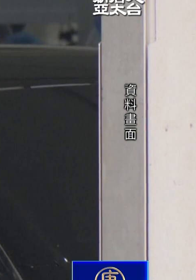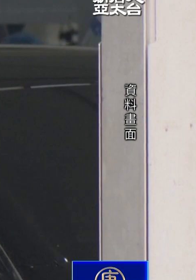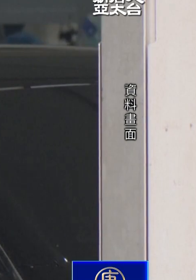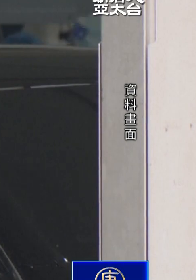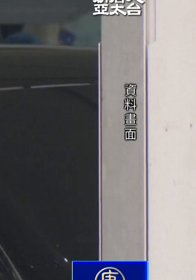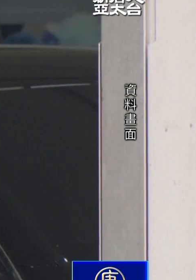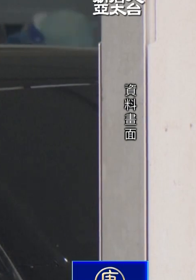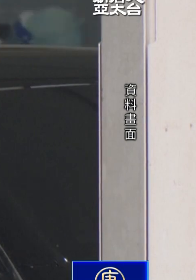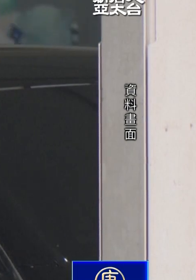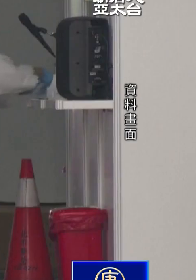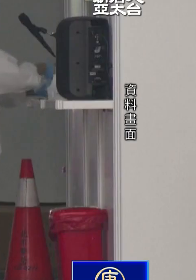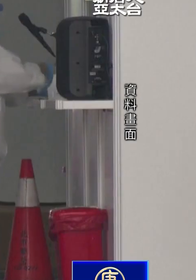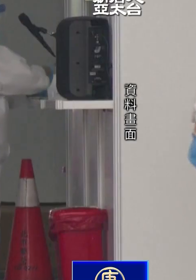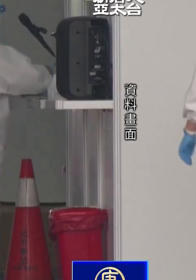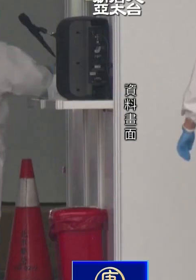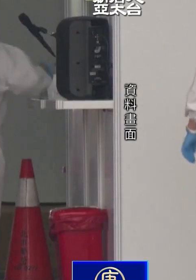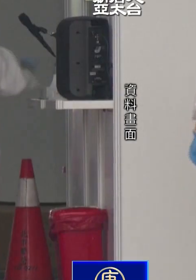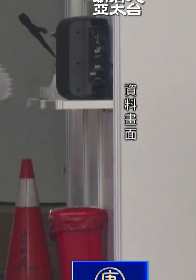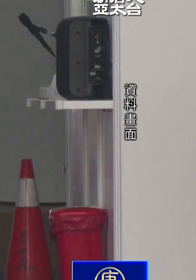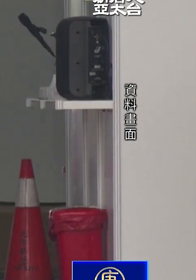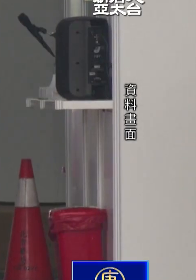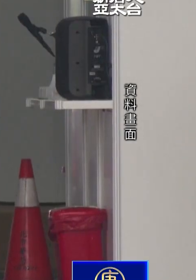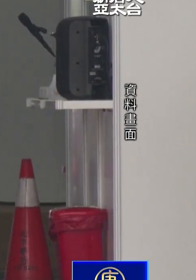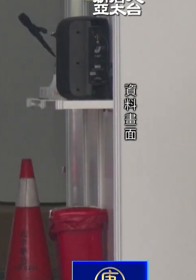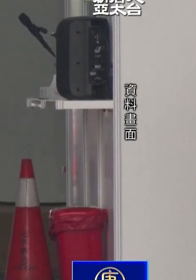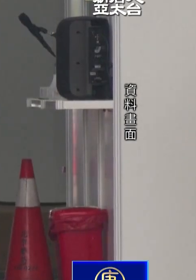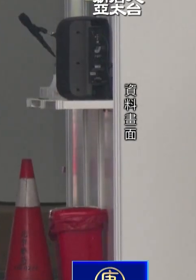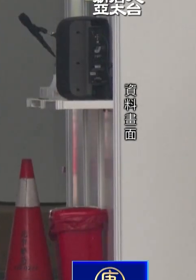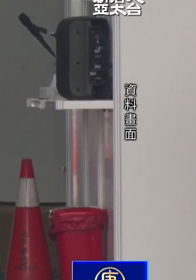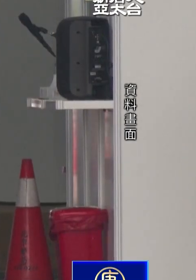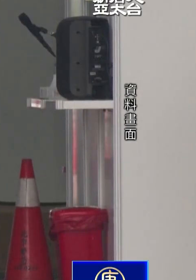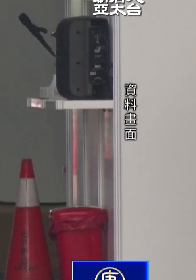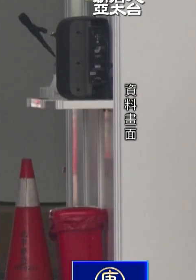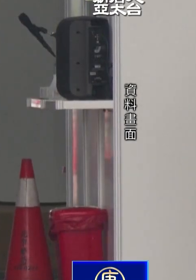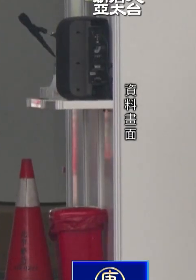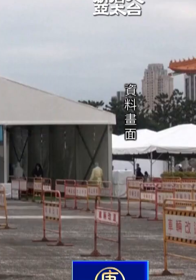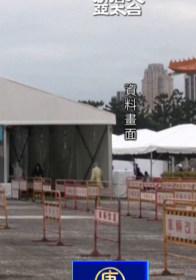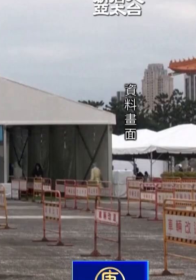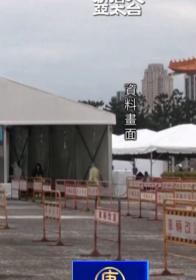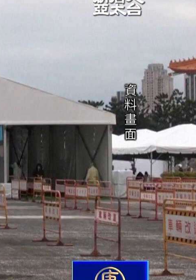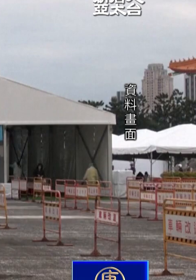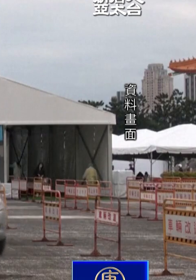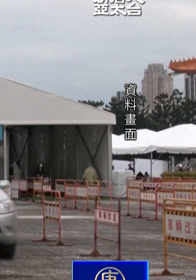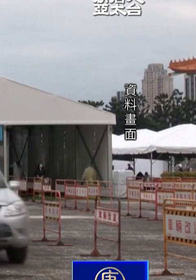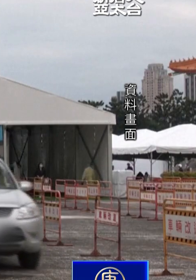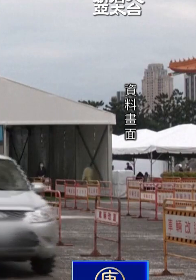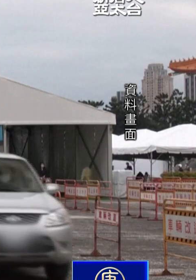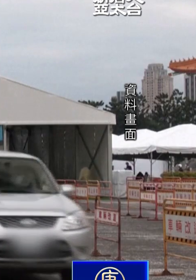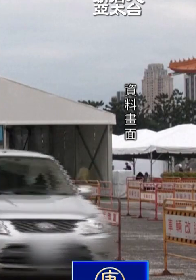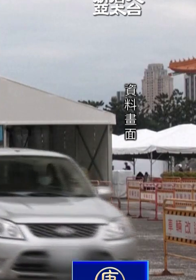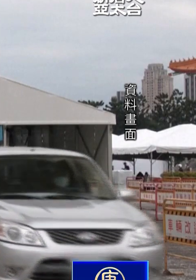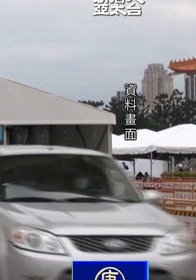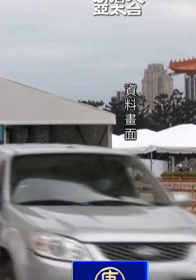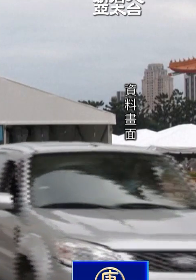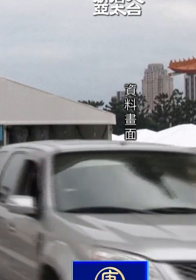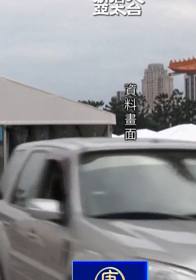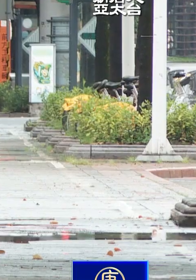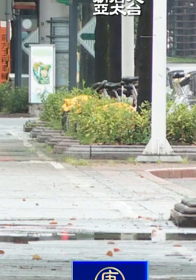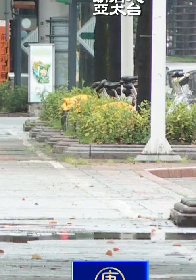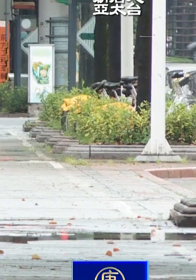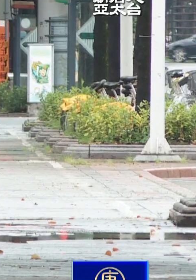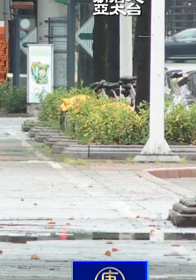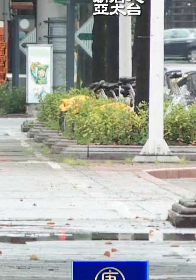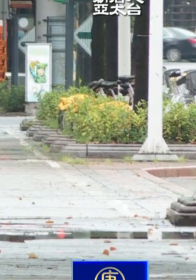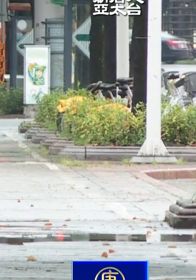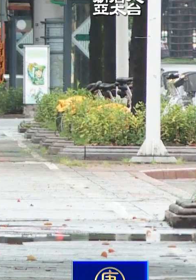起来似乎比较少，整体长新冠门诊目前仅收案百例，后续收案情况则要再观察。